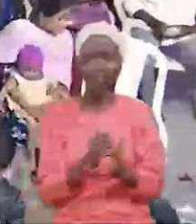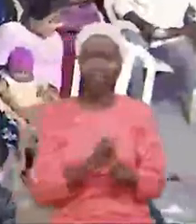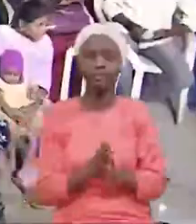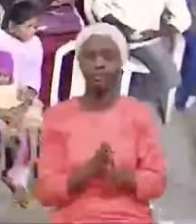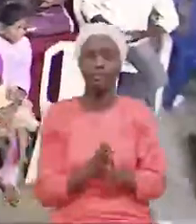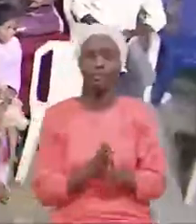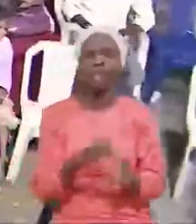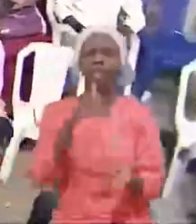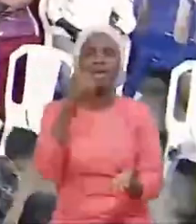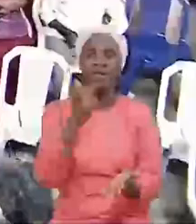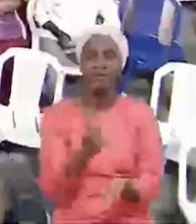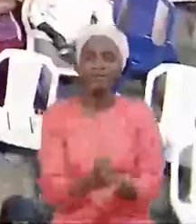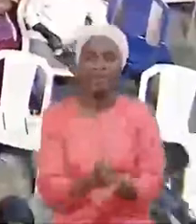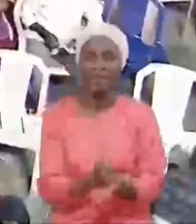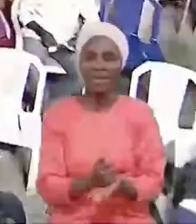Amen.